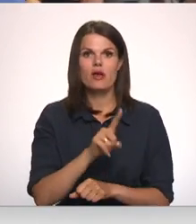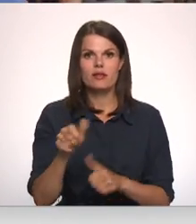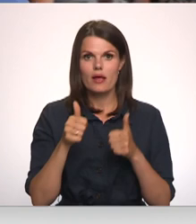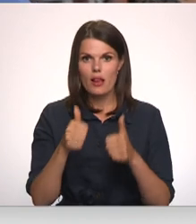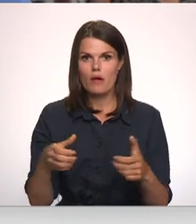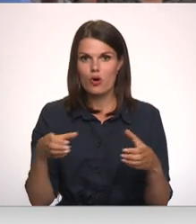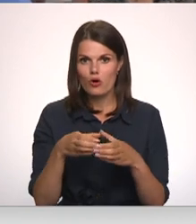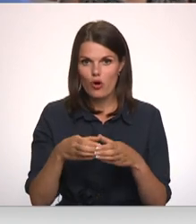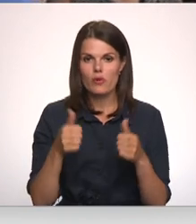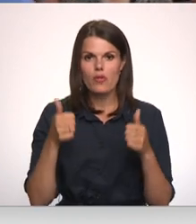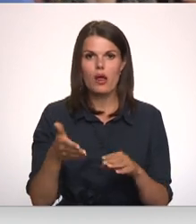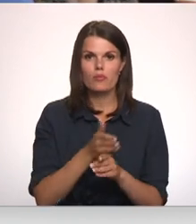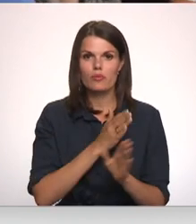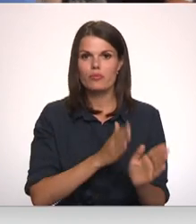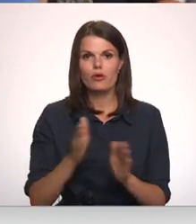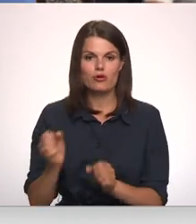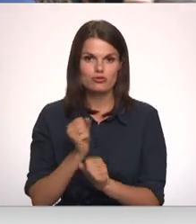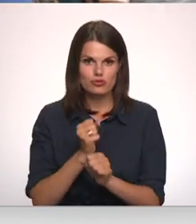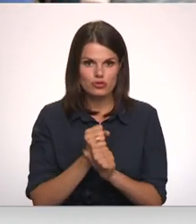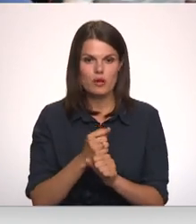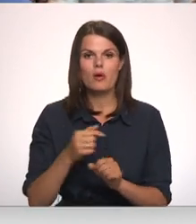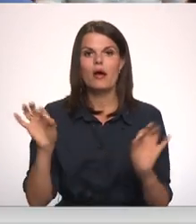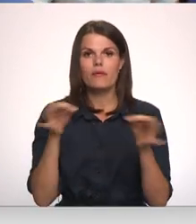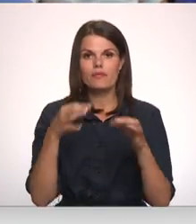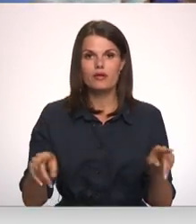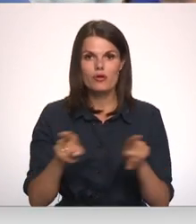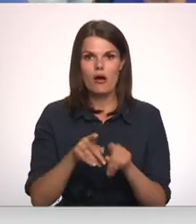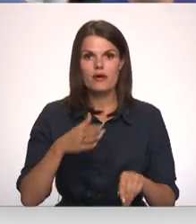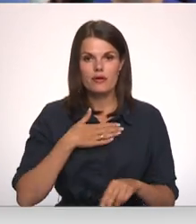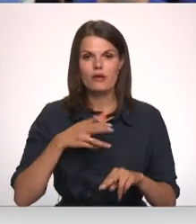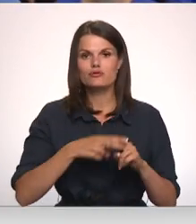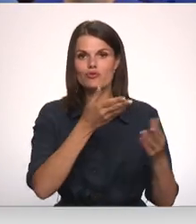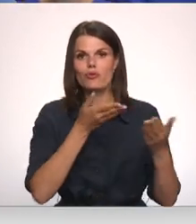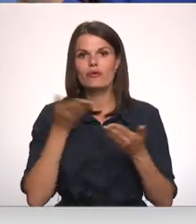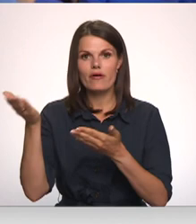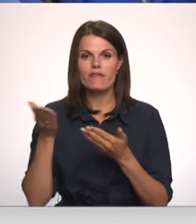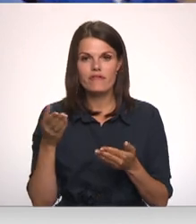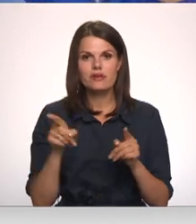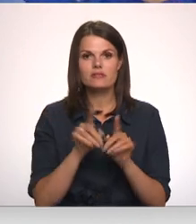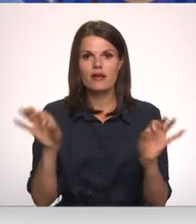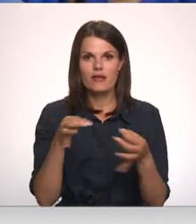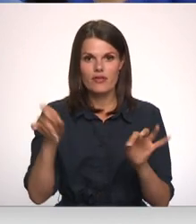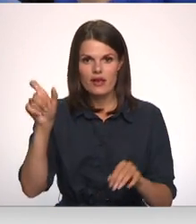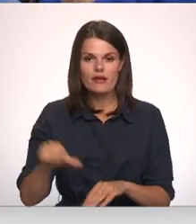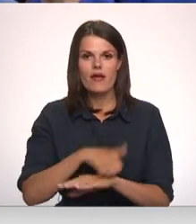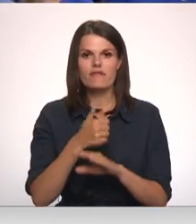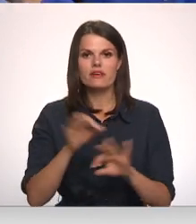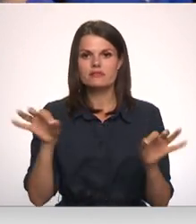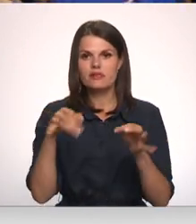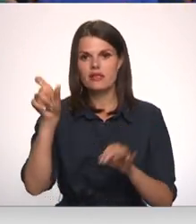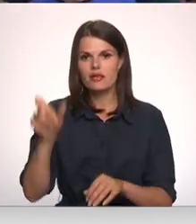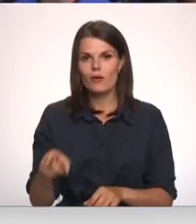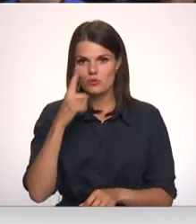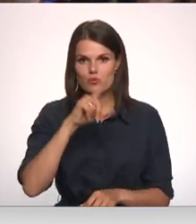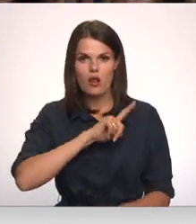protams, koru koncertā diriģēju ne tikai es, bet diriģēju arī mūsu viesi, virsdiriģenti no Latvijas, Romāns Vanaks un mūsu